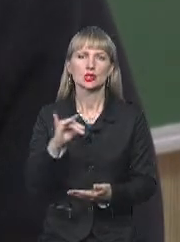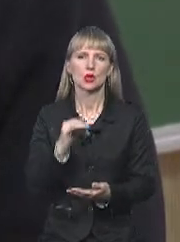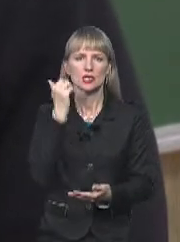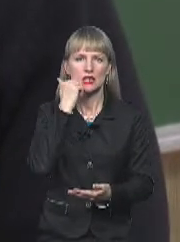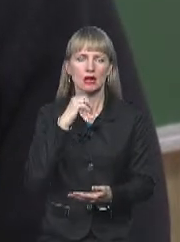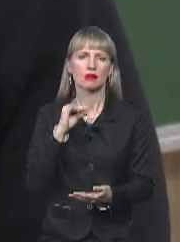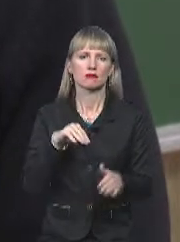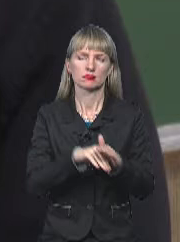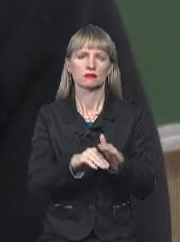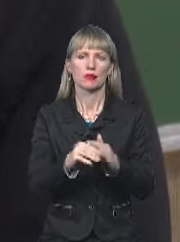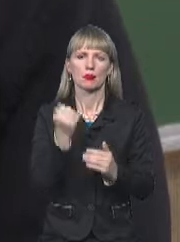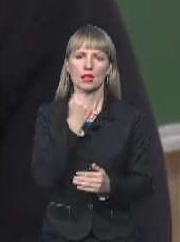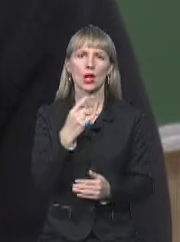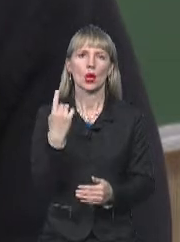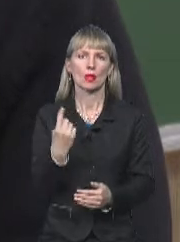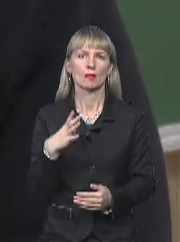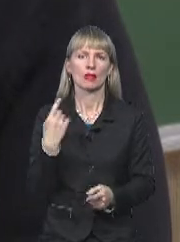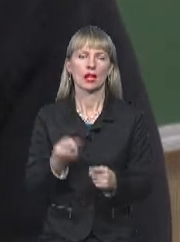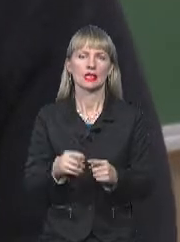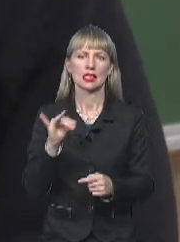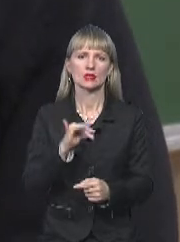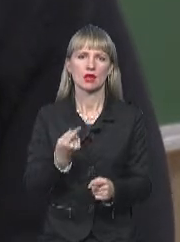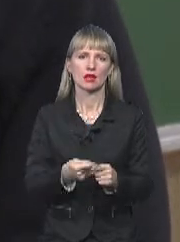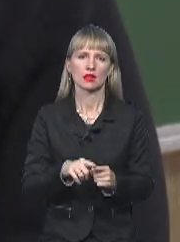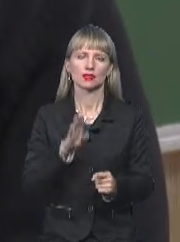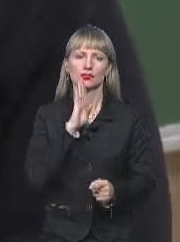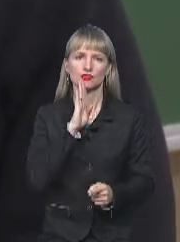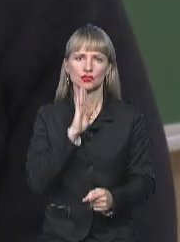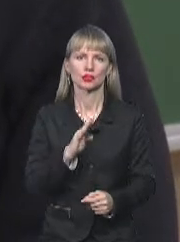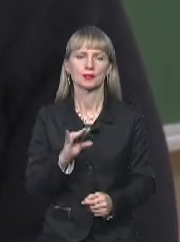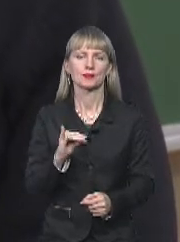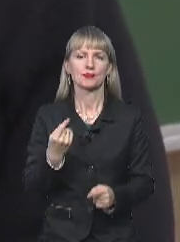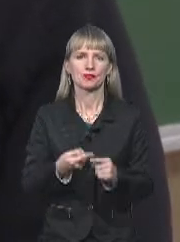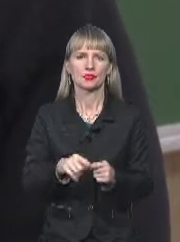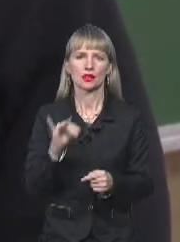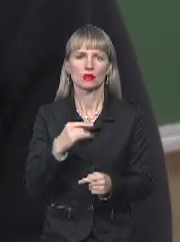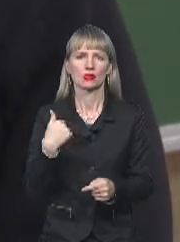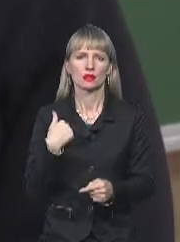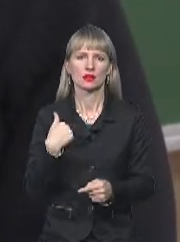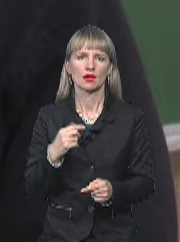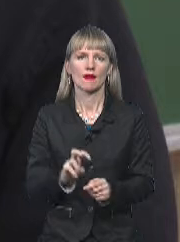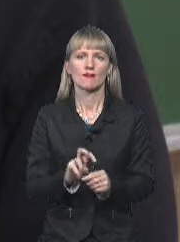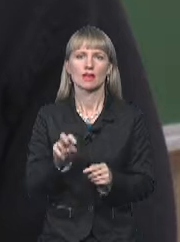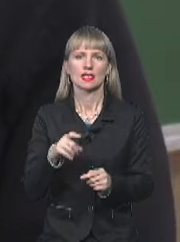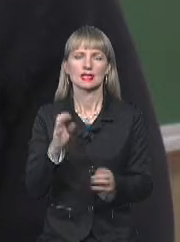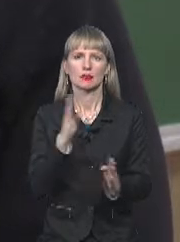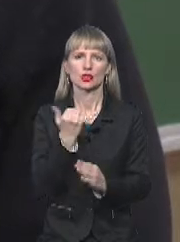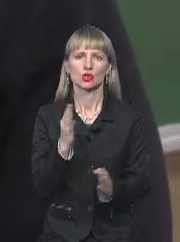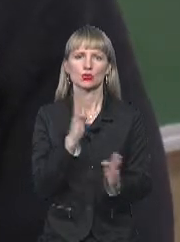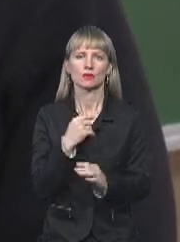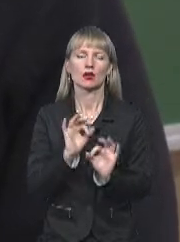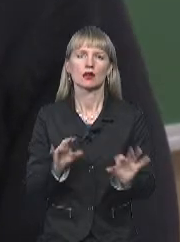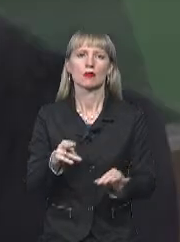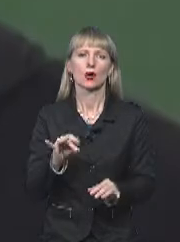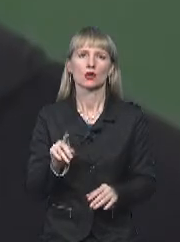І однією з граней цього матеріалу була саме історія цієї дівчинки. І в цій історії я вийшов за межі її долі. Я розказував про